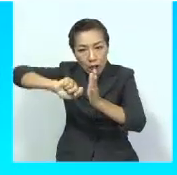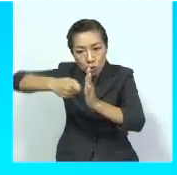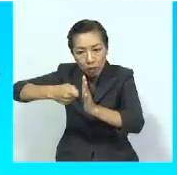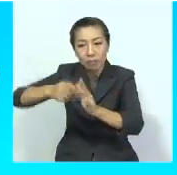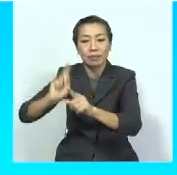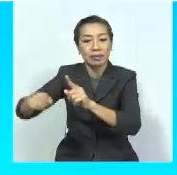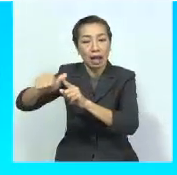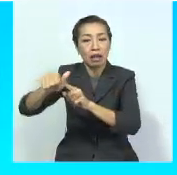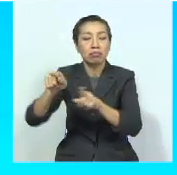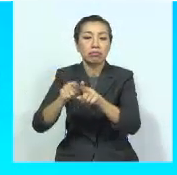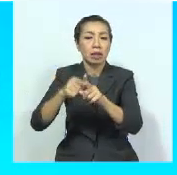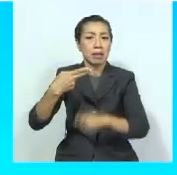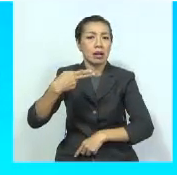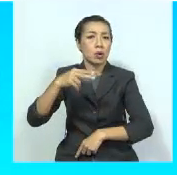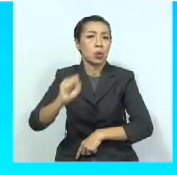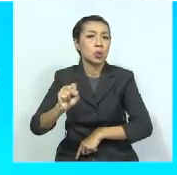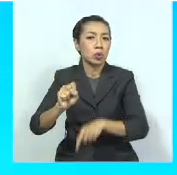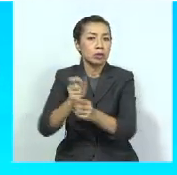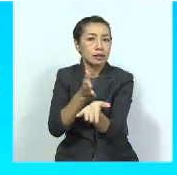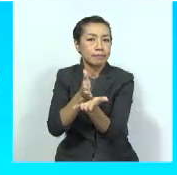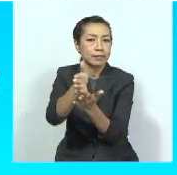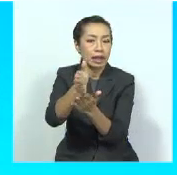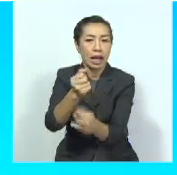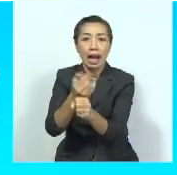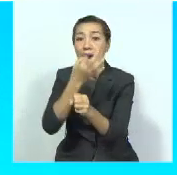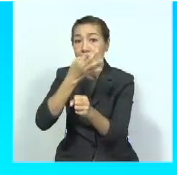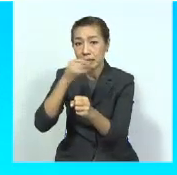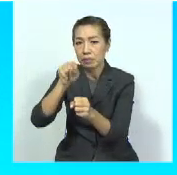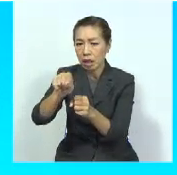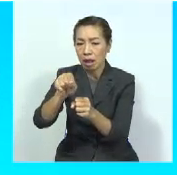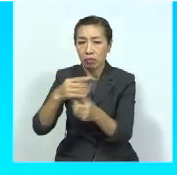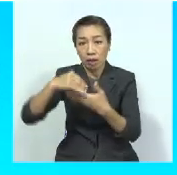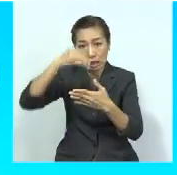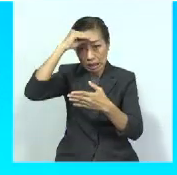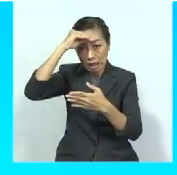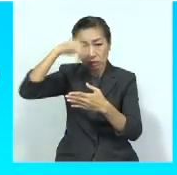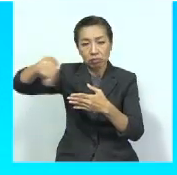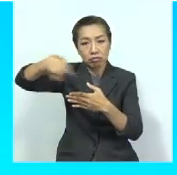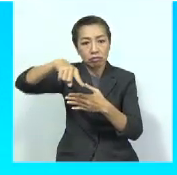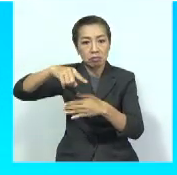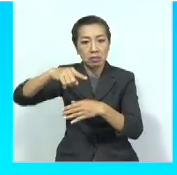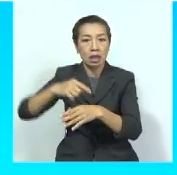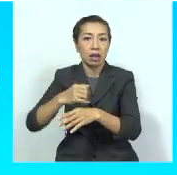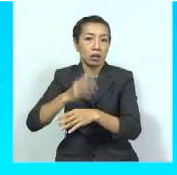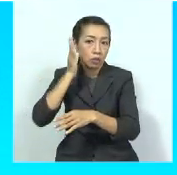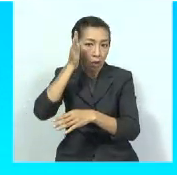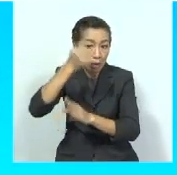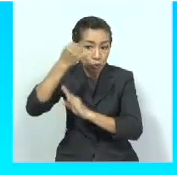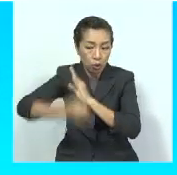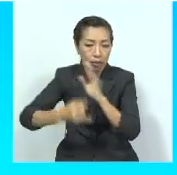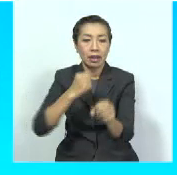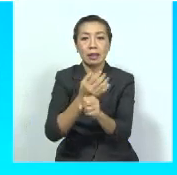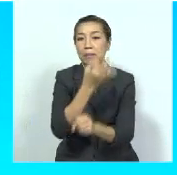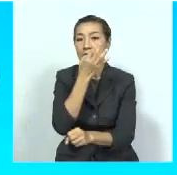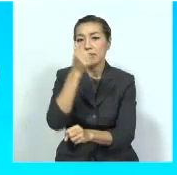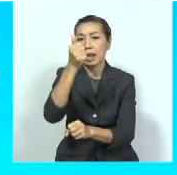านถือว่าเป็นหลักสูตรสาขางานหนึ่งที่จะทำให้เด็กนั้นมีอาชีพตามพระบรมราโชบ